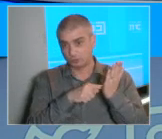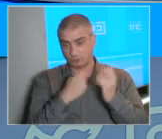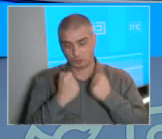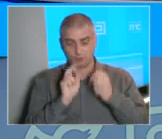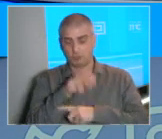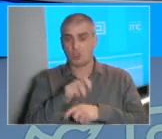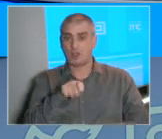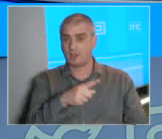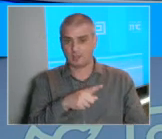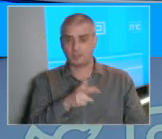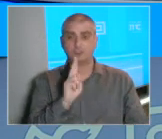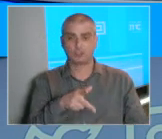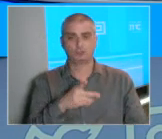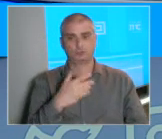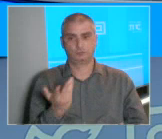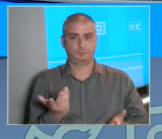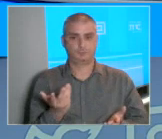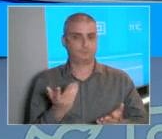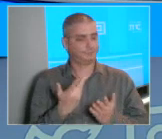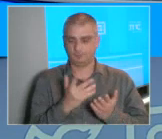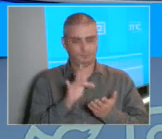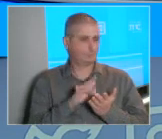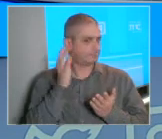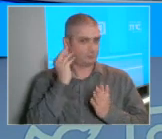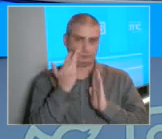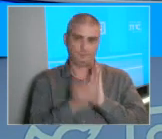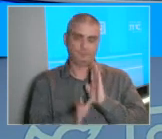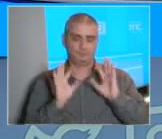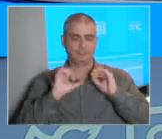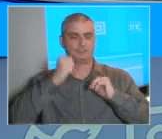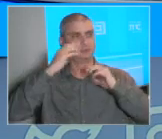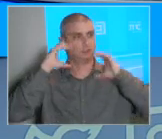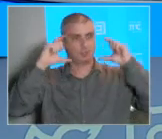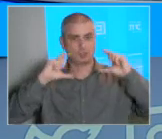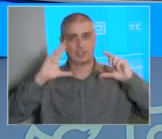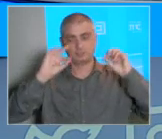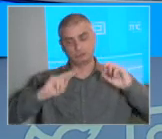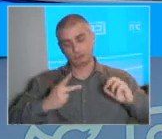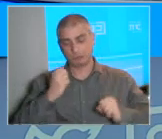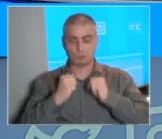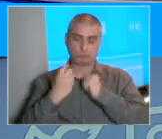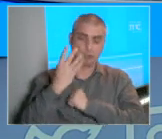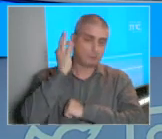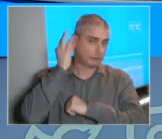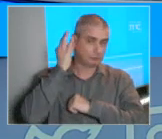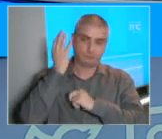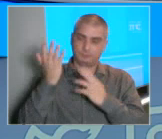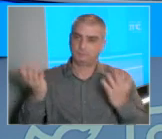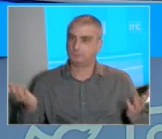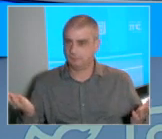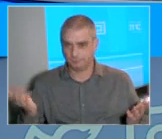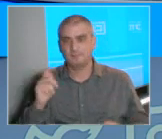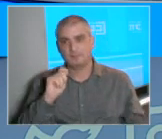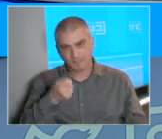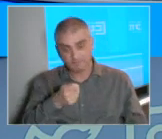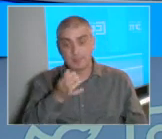שרצות היום לכנסת, יש הנחחת, אי-הנחחה, בטח בעשיריות הראשונות, עשירייה שנייה בקושי 4 נשים, אז